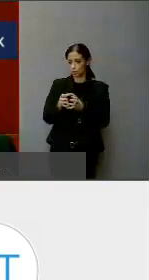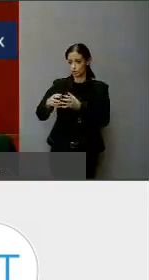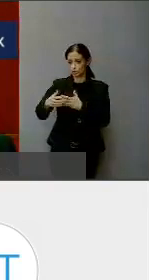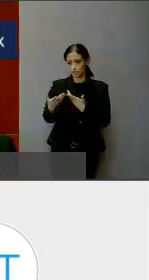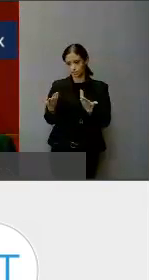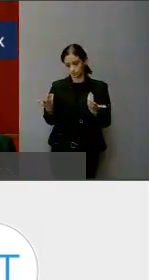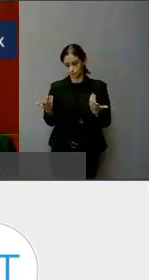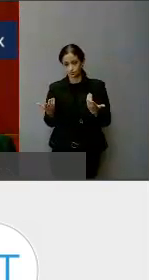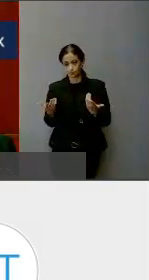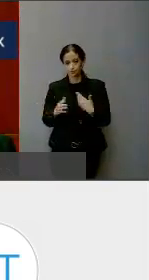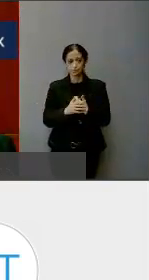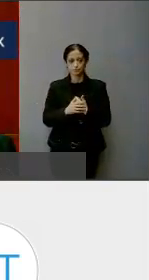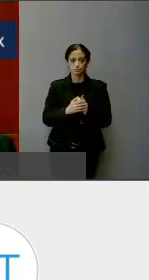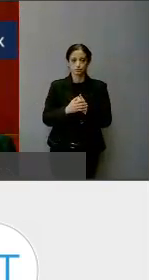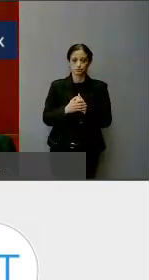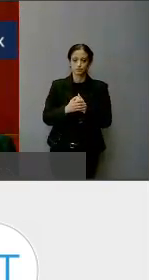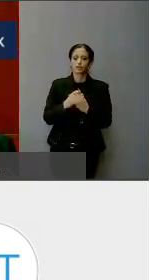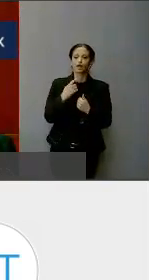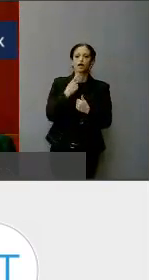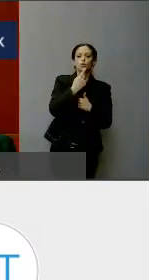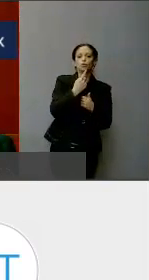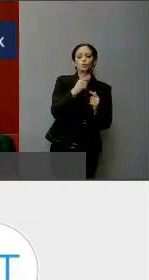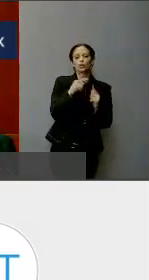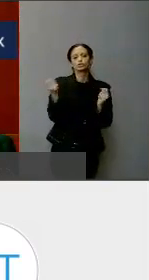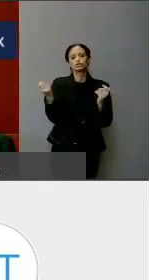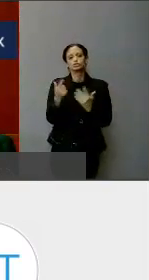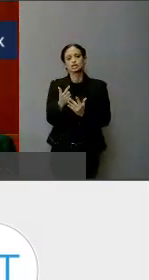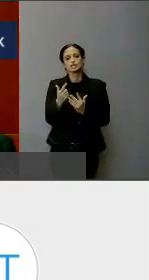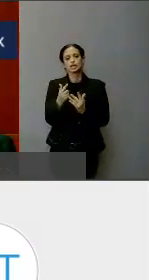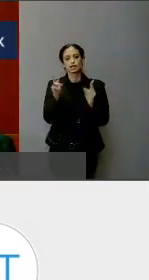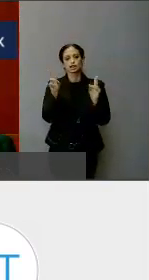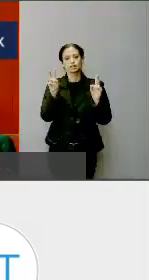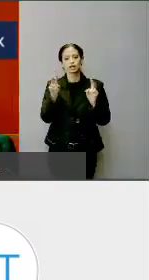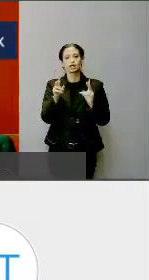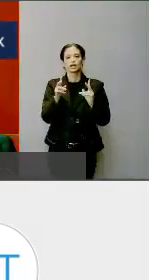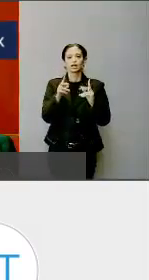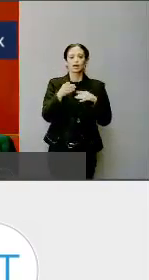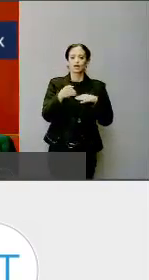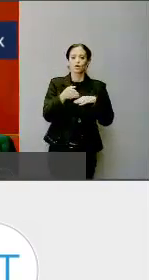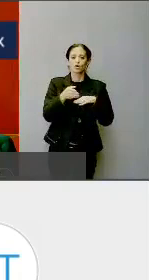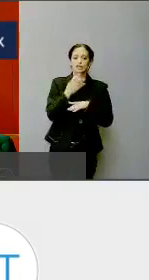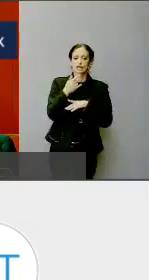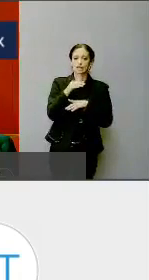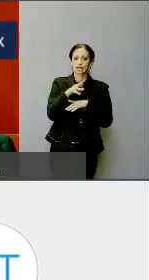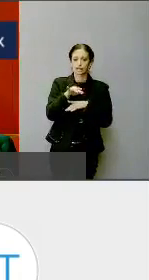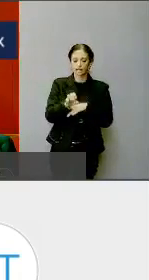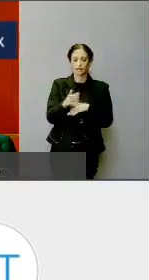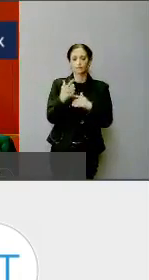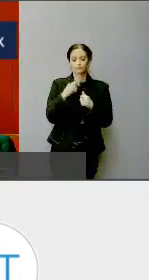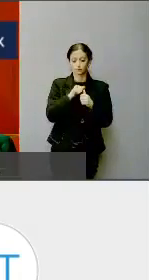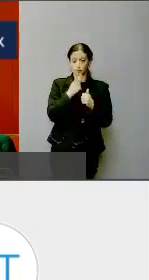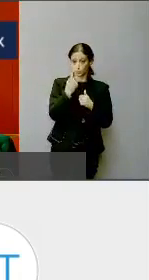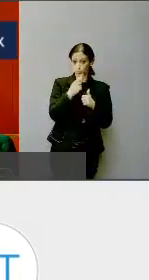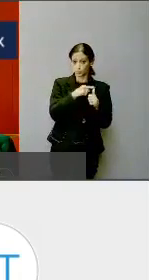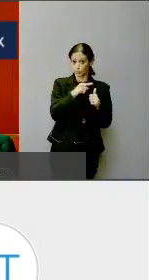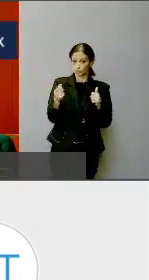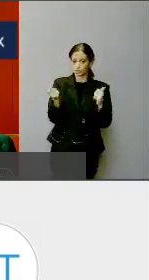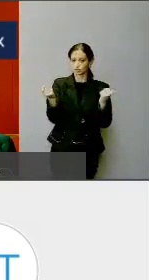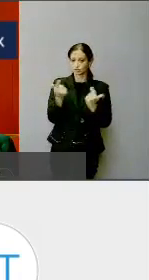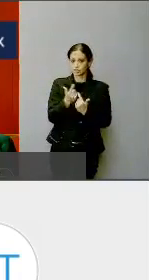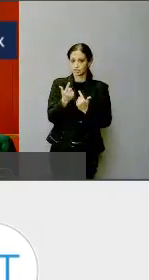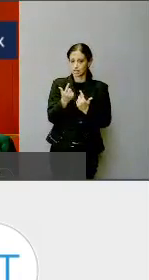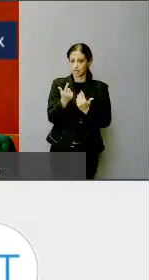blocchi o io da una 17 sono tutti i consiglieri terrile allora da 1 a